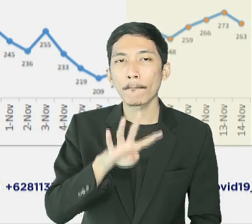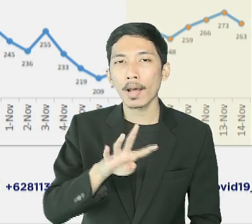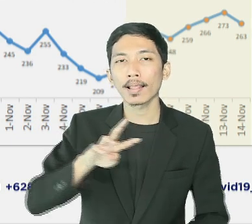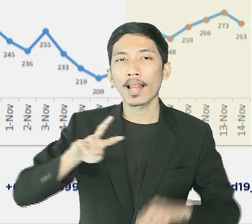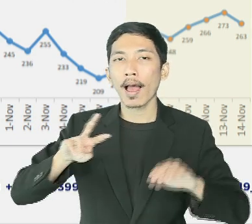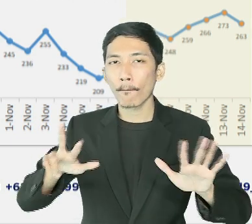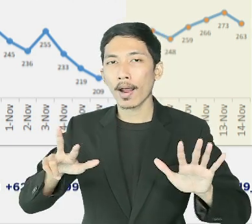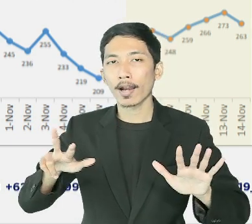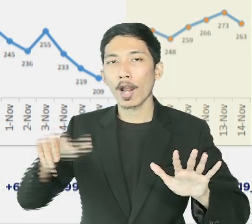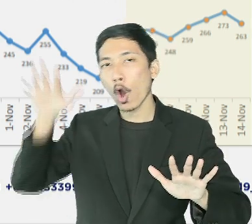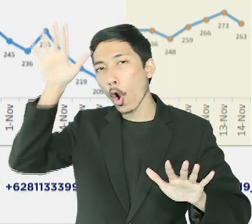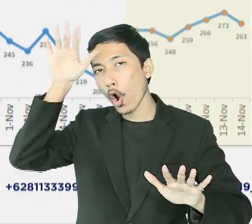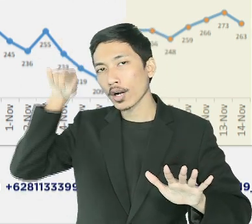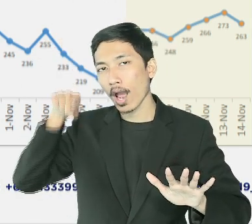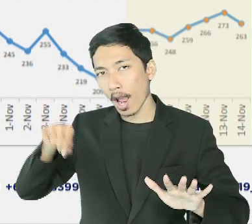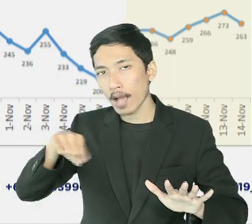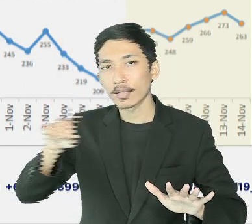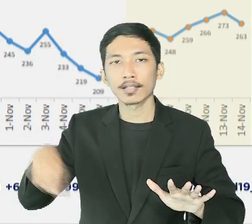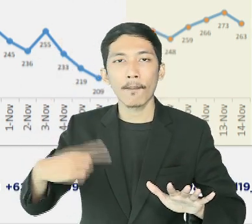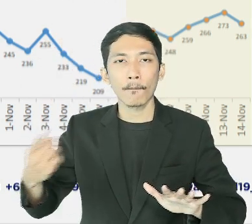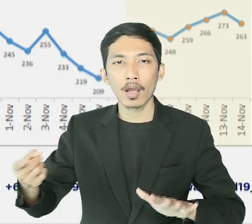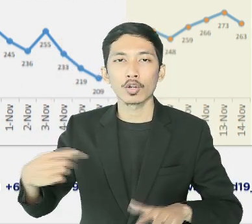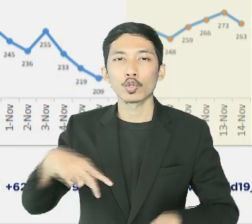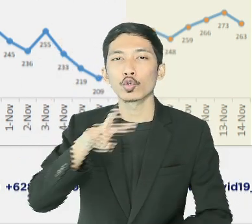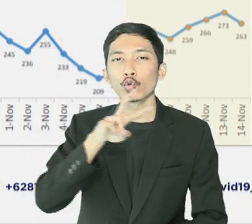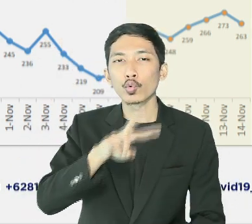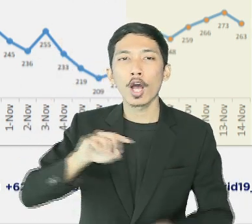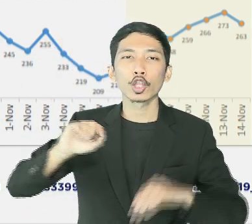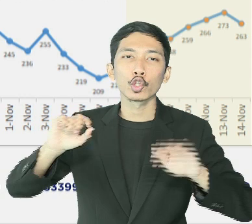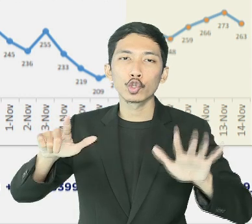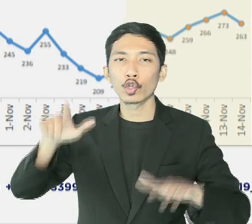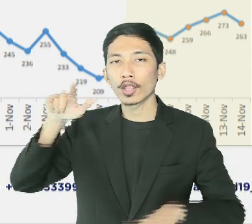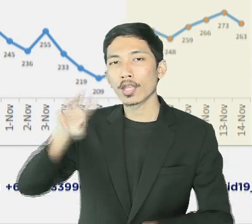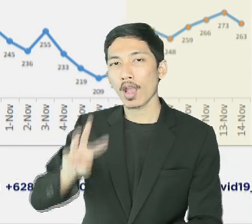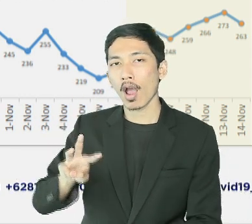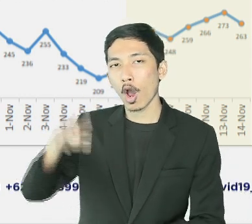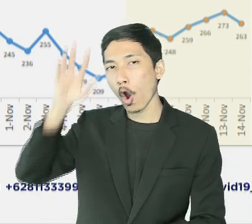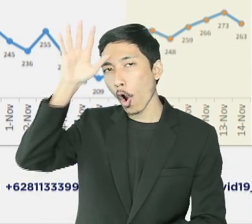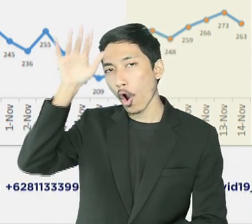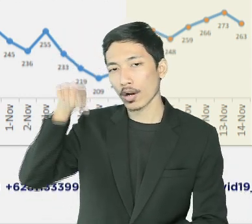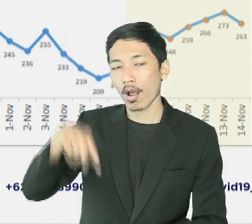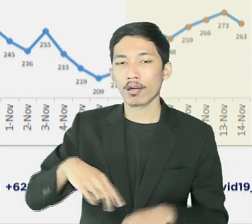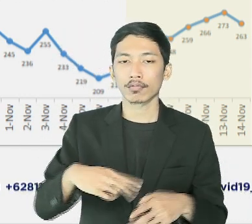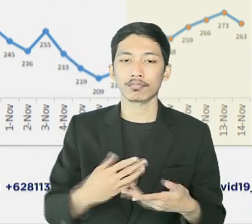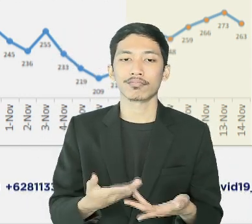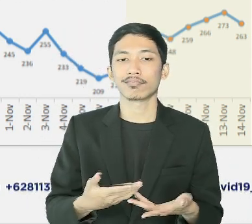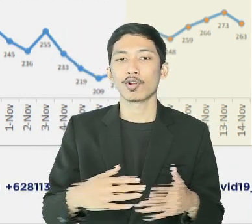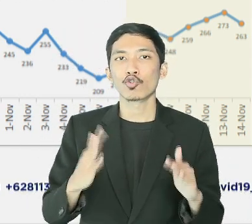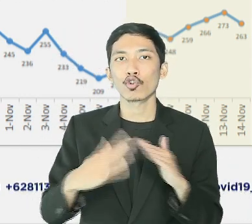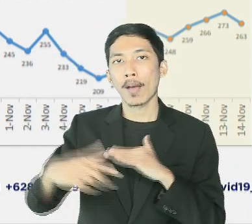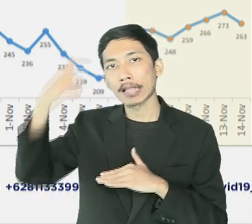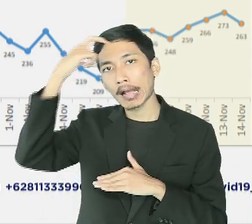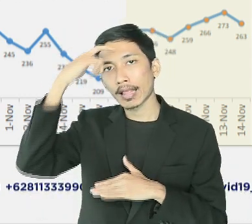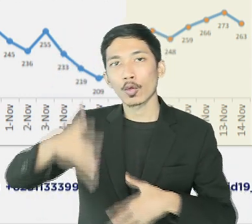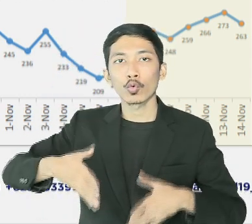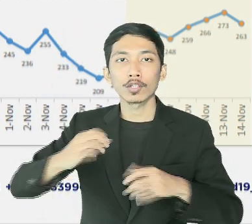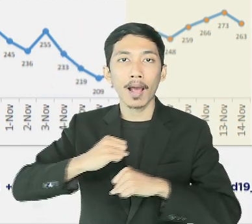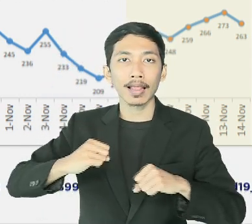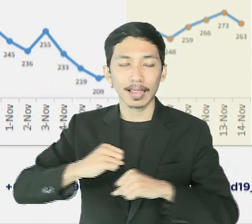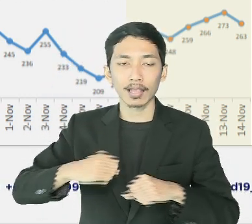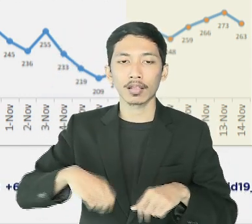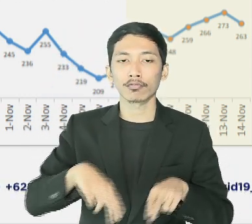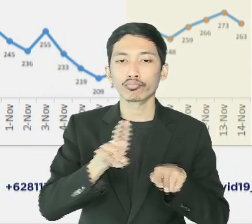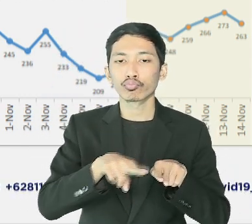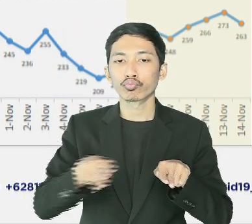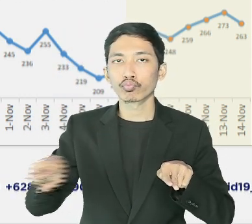hingga 273. Padahal sebelumnya, keterisian tempat tidur di Wisma Atlet sudah berhasil ditekan